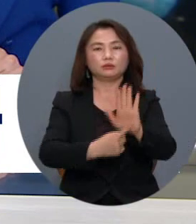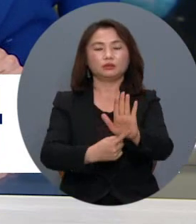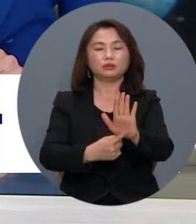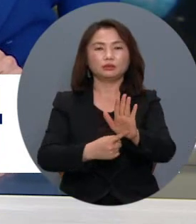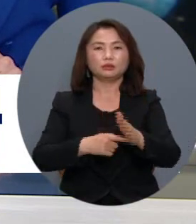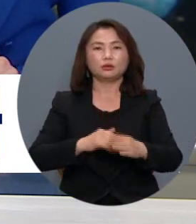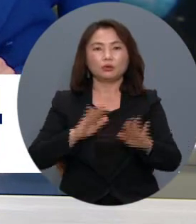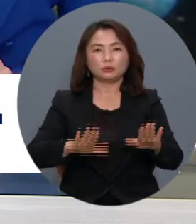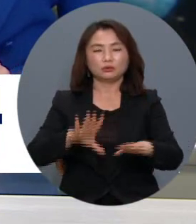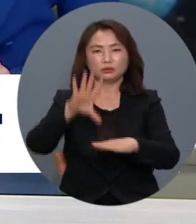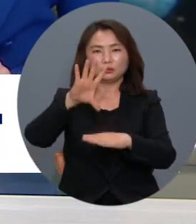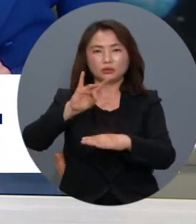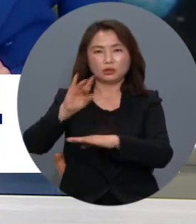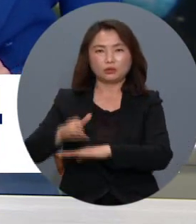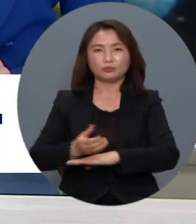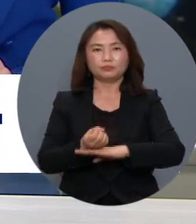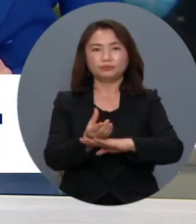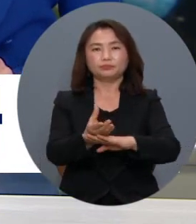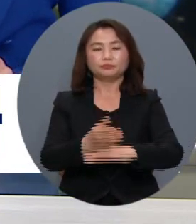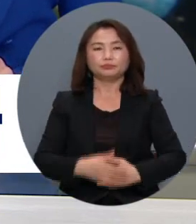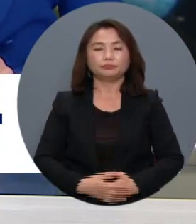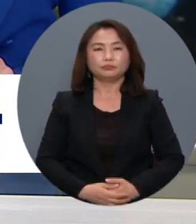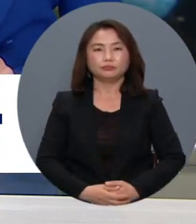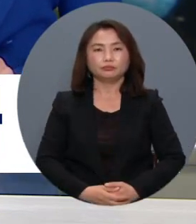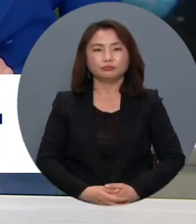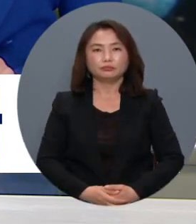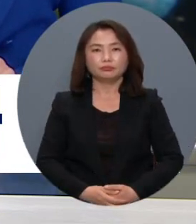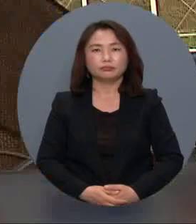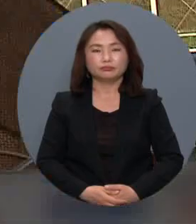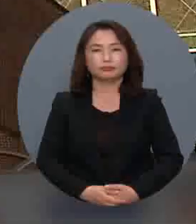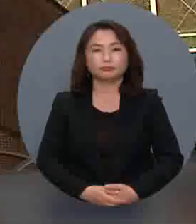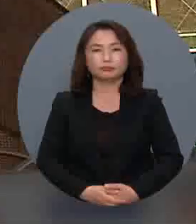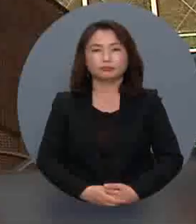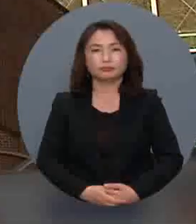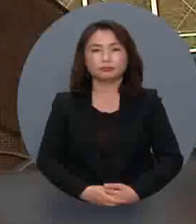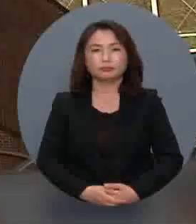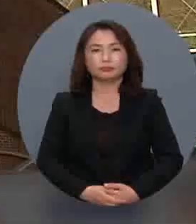밝혔습니다. 오늘 첫 소식은 윤태호 기자가 보도합니다.